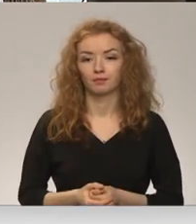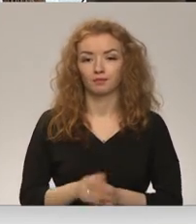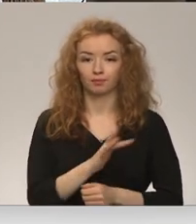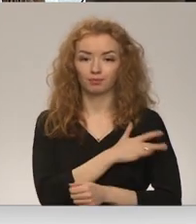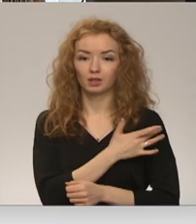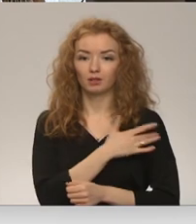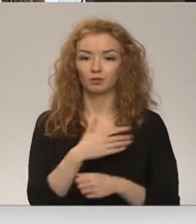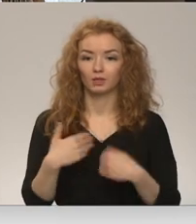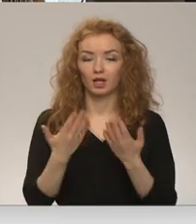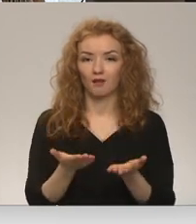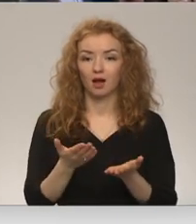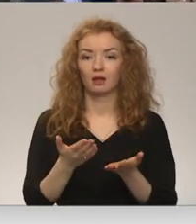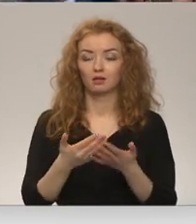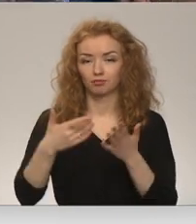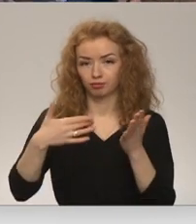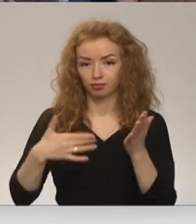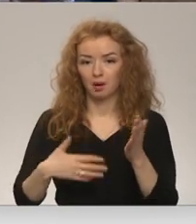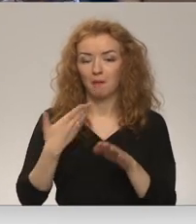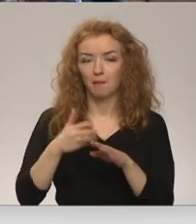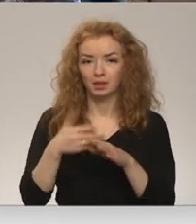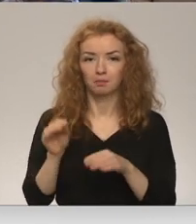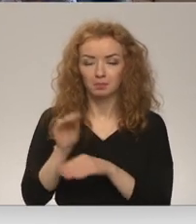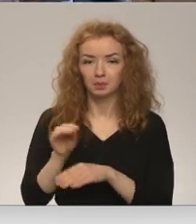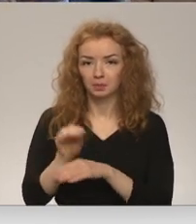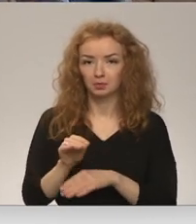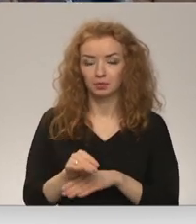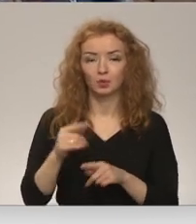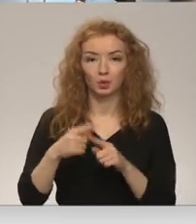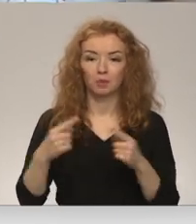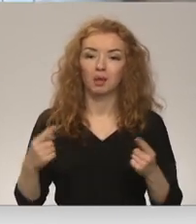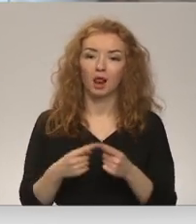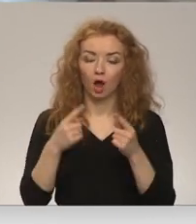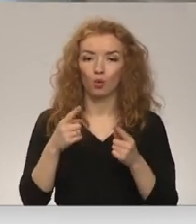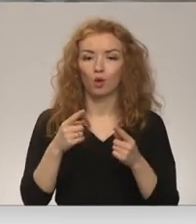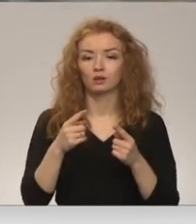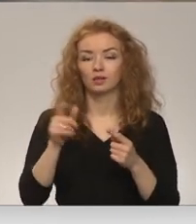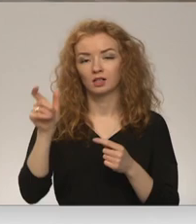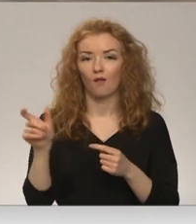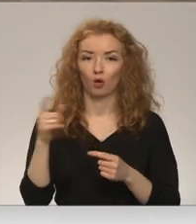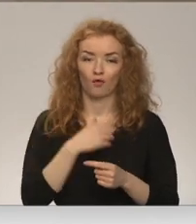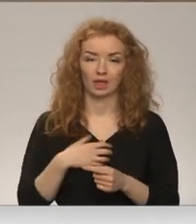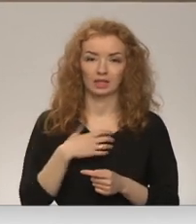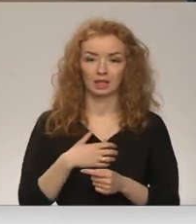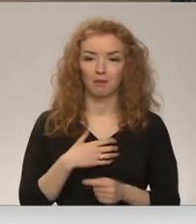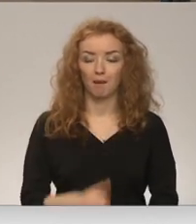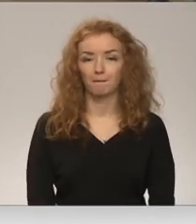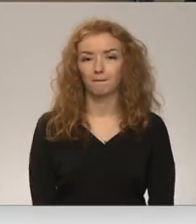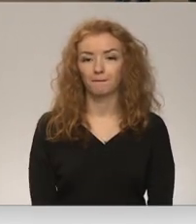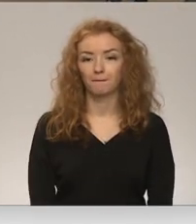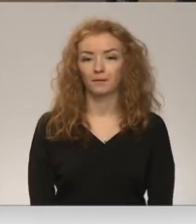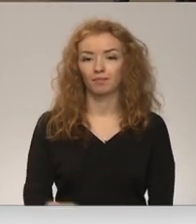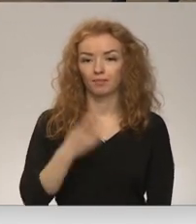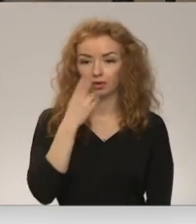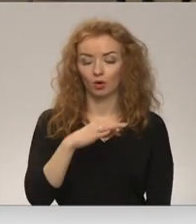un piedāvātās palīdzības klāsts tiks pakāpeniski papildināts un pielāgots palīdzības meklētāju vajadzībām. No